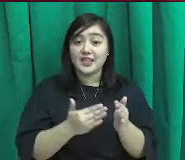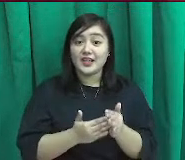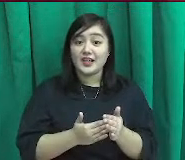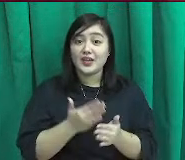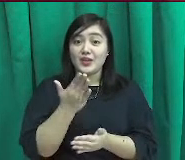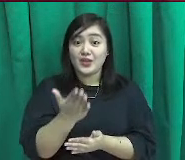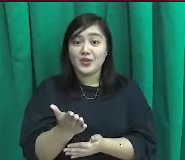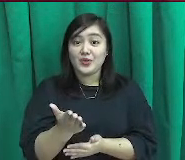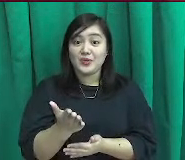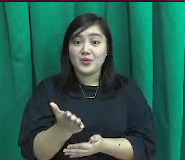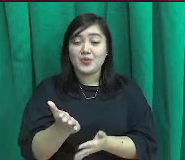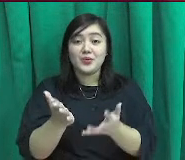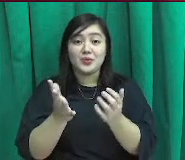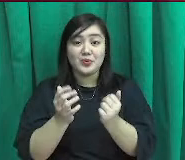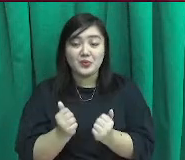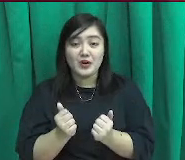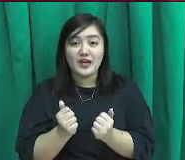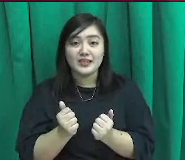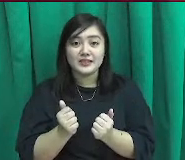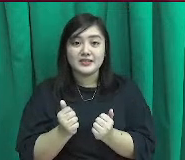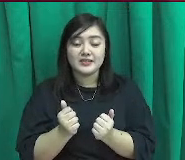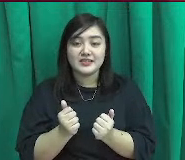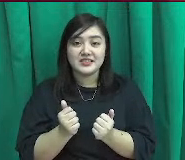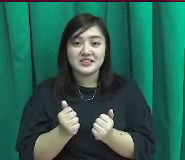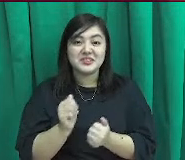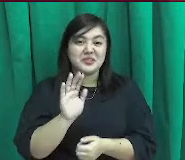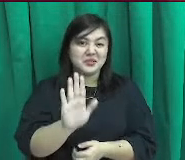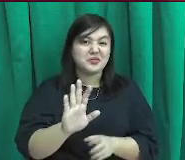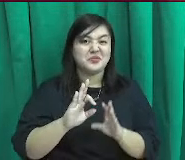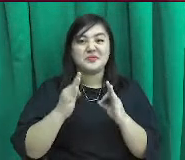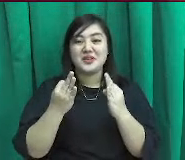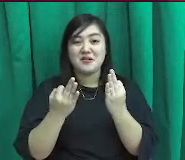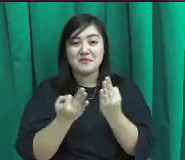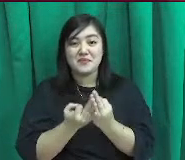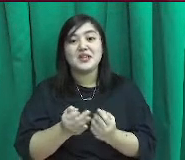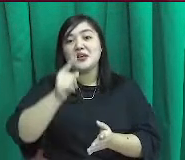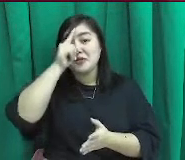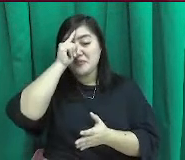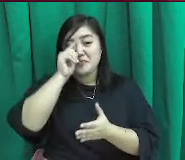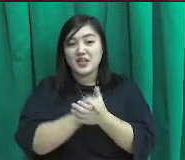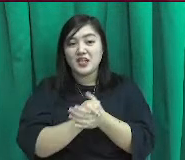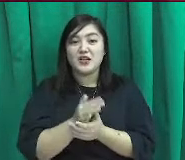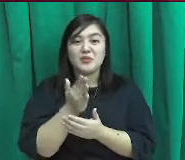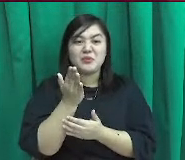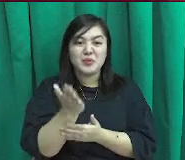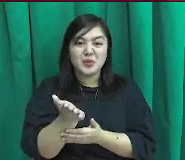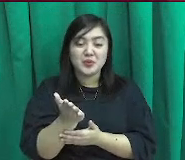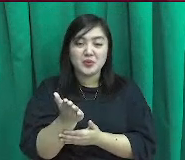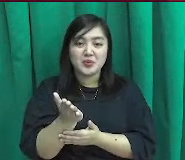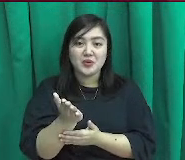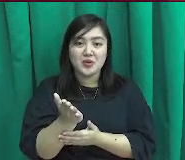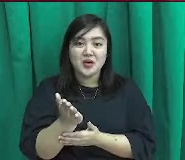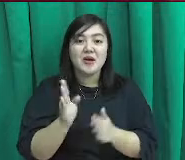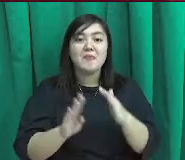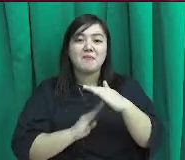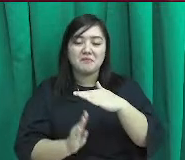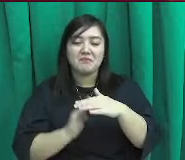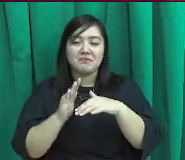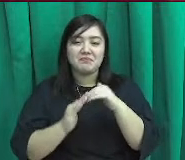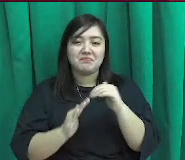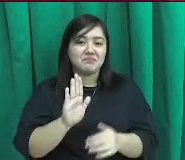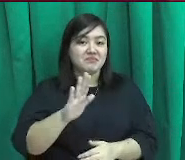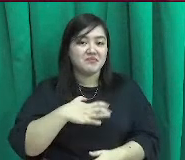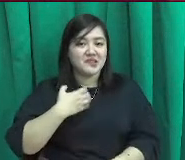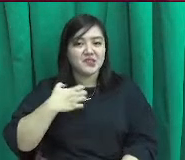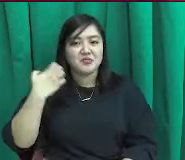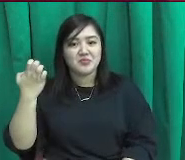ngayon sa'yo. Hindi na conviction ng Holy Spirit. Gusto mo ma-convict sila, ang conviction nila ay mag-base sa emotion mo. Hindi pa pwede